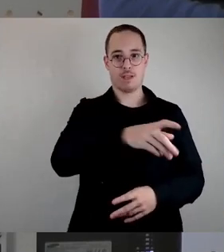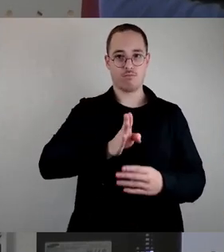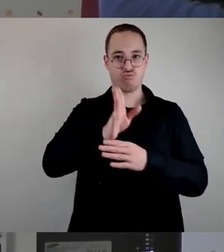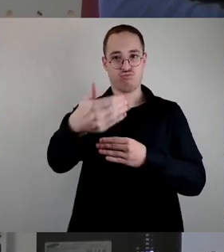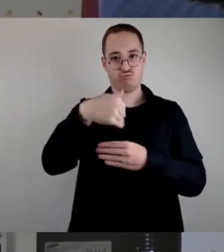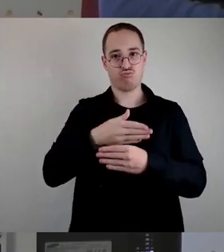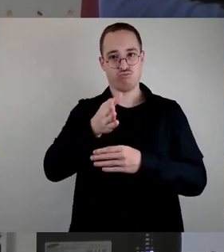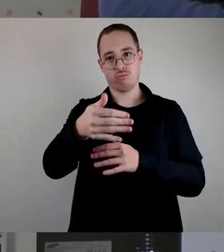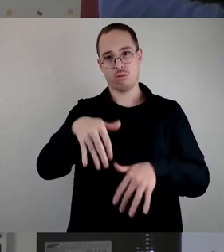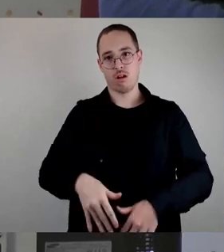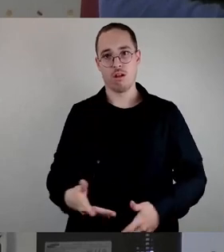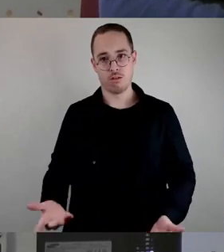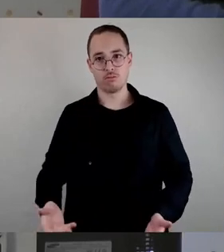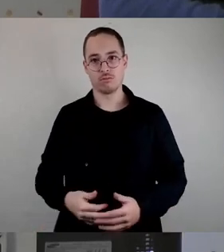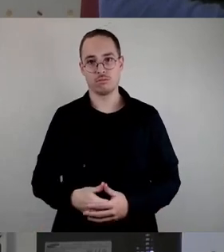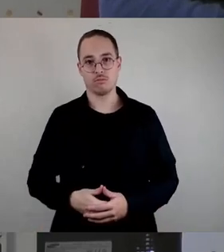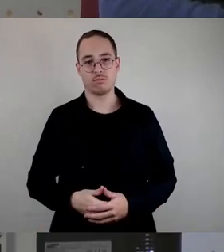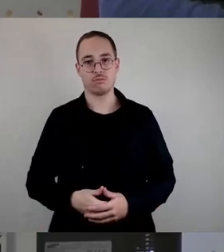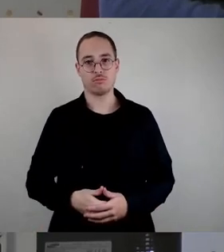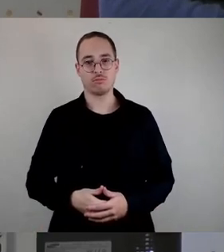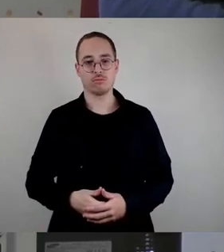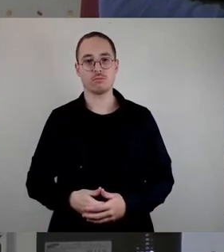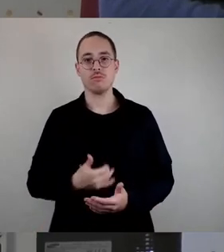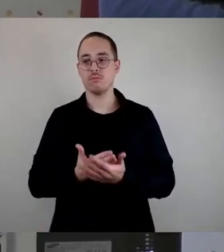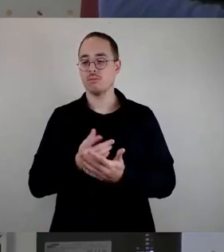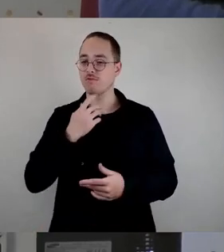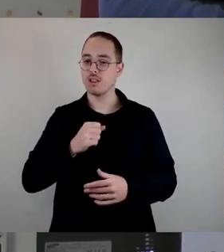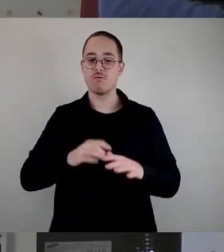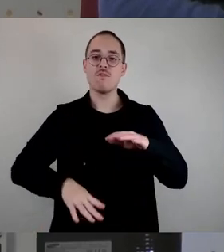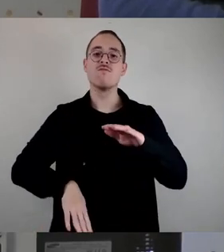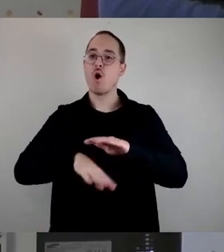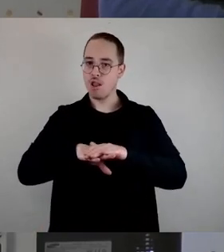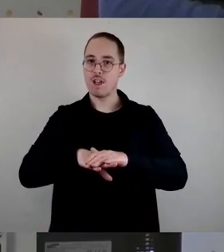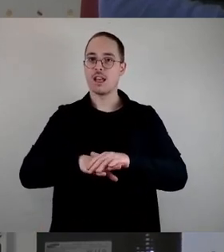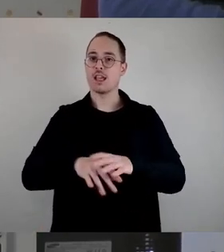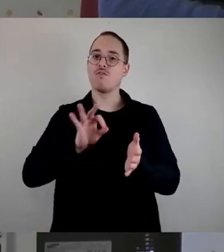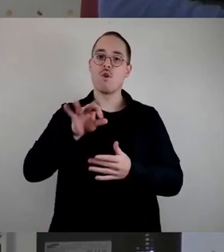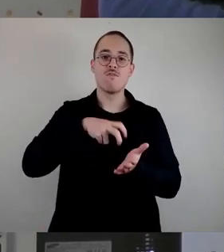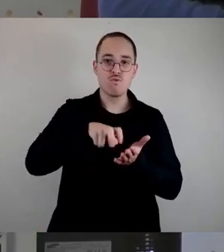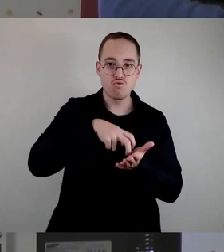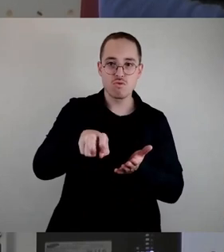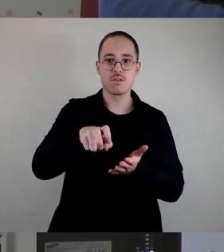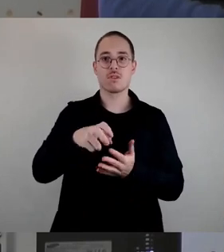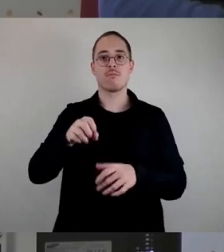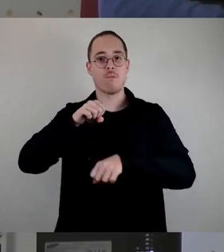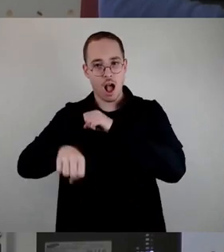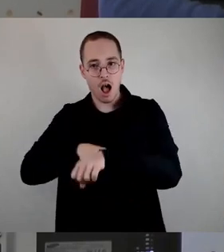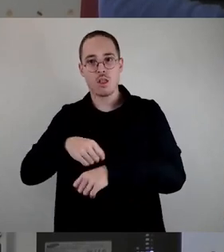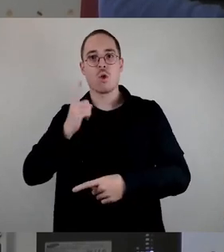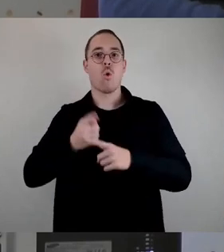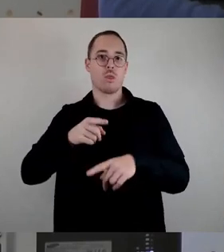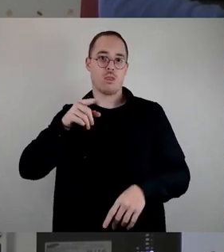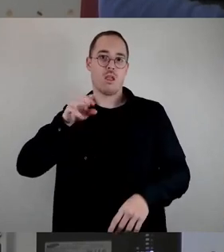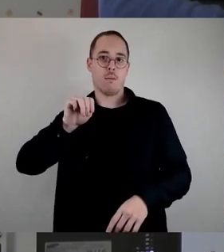quasi als Elbquerung, als vollwertige Elbquerung, sowohl für den Fuß als auch für den Radverkehr, als auch für den MIV. Und